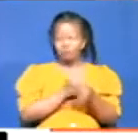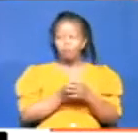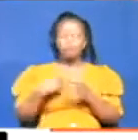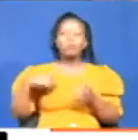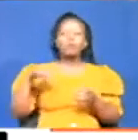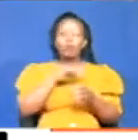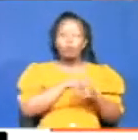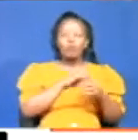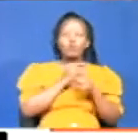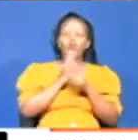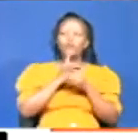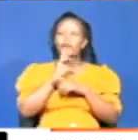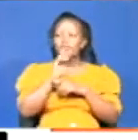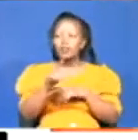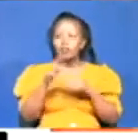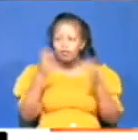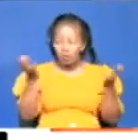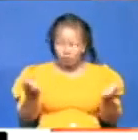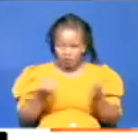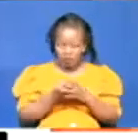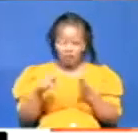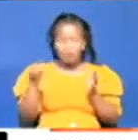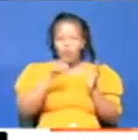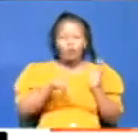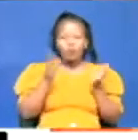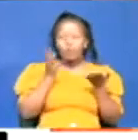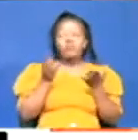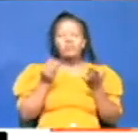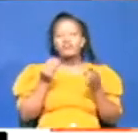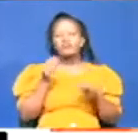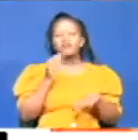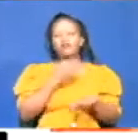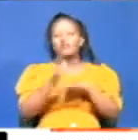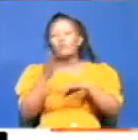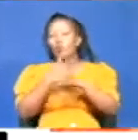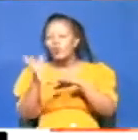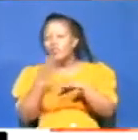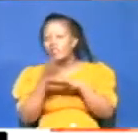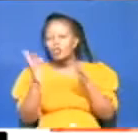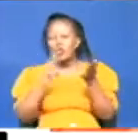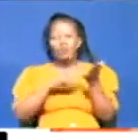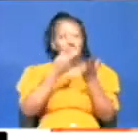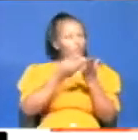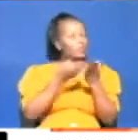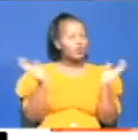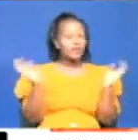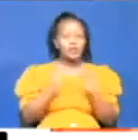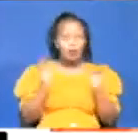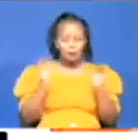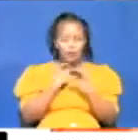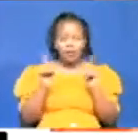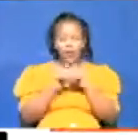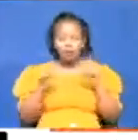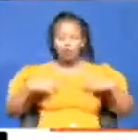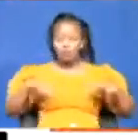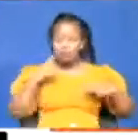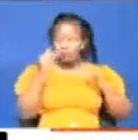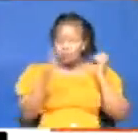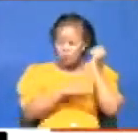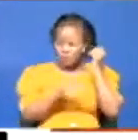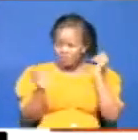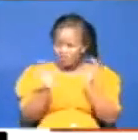Tutapambana na matumishi mbaya ya pesa, na tutapambana na wezi wa mali ya umma.